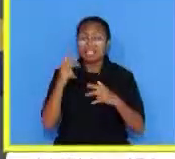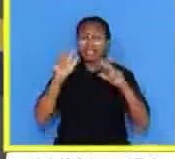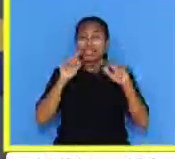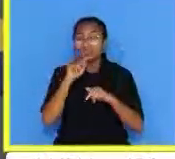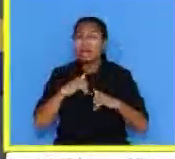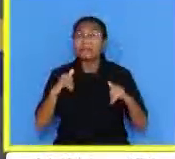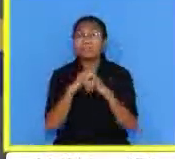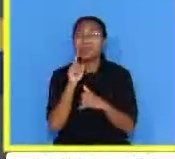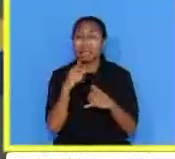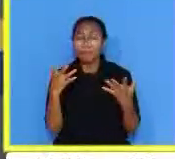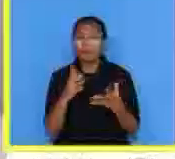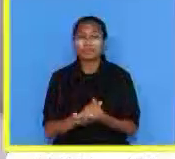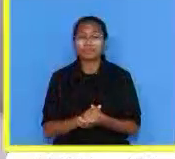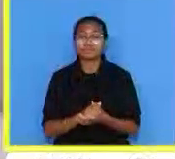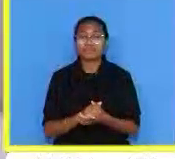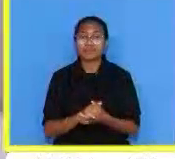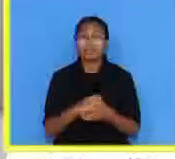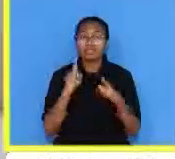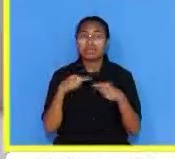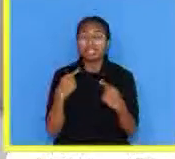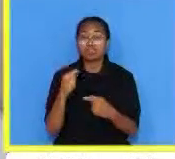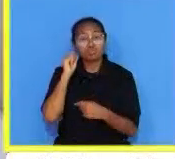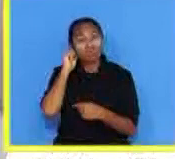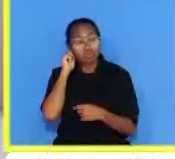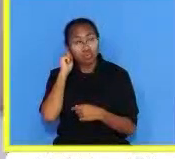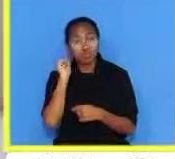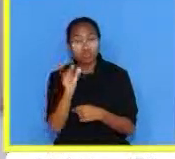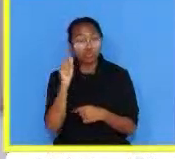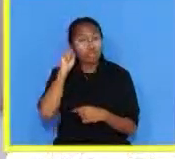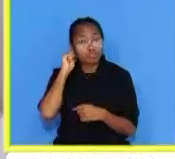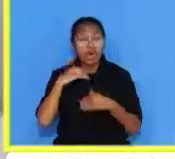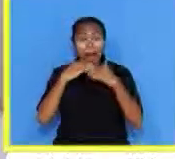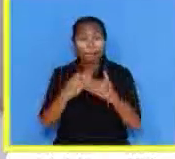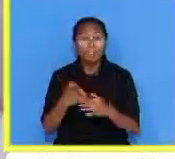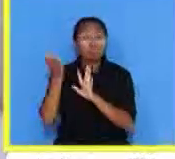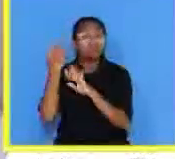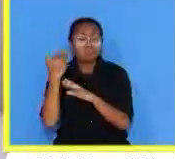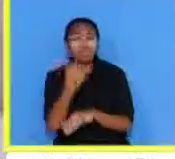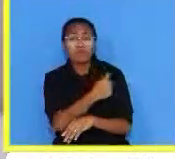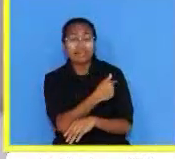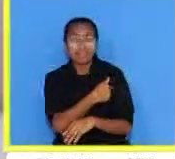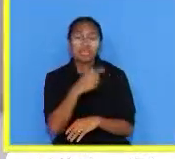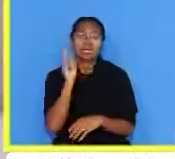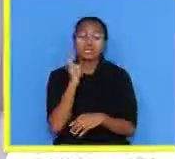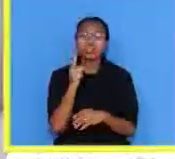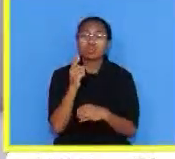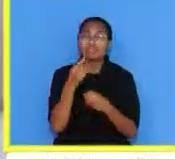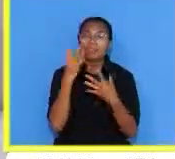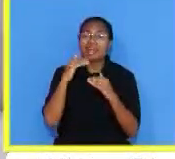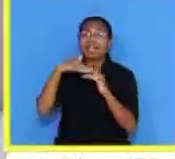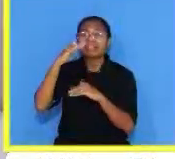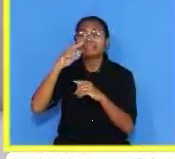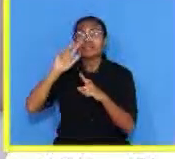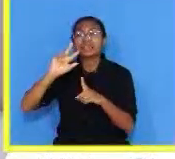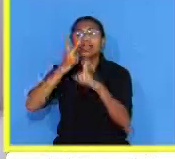apa? Jadi kalau untuk ibu hamil awal-awal dulu divaksinasi disampaikan itu di atas